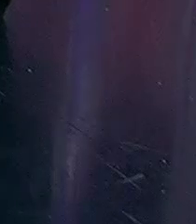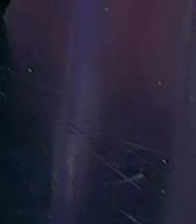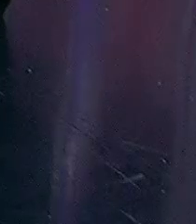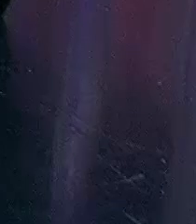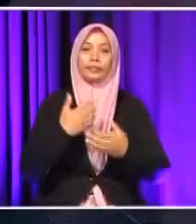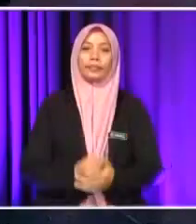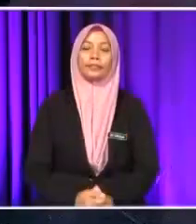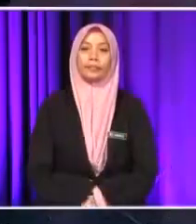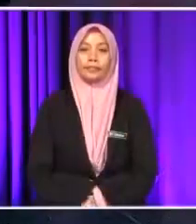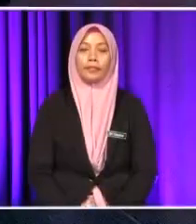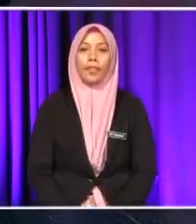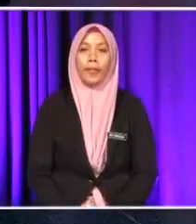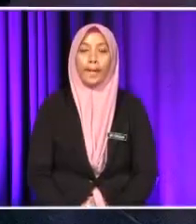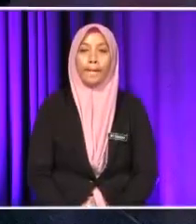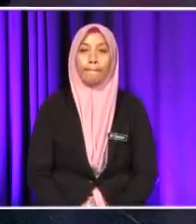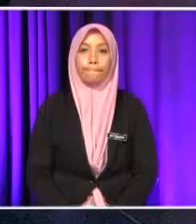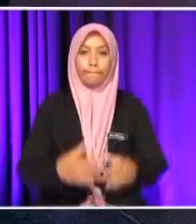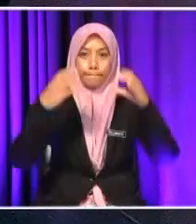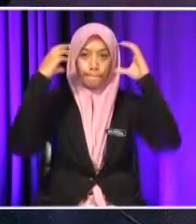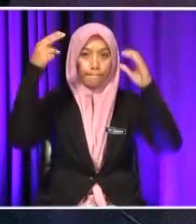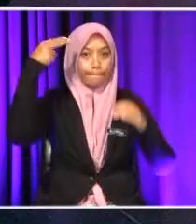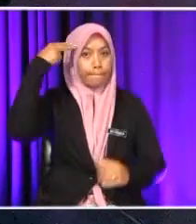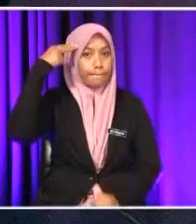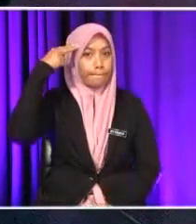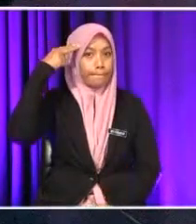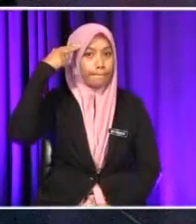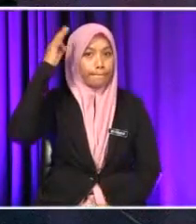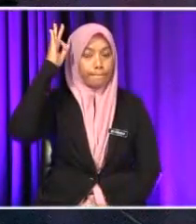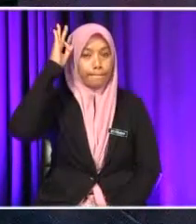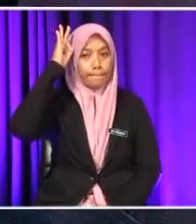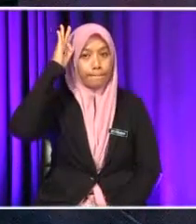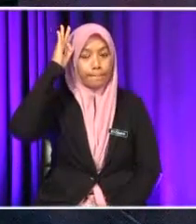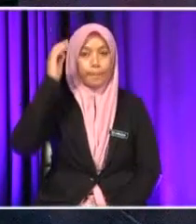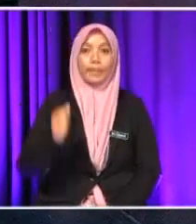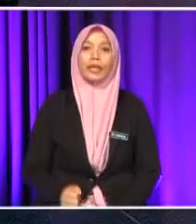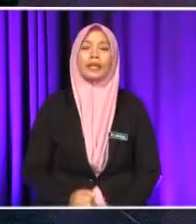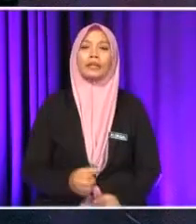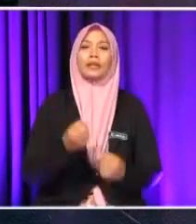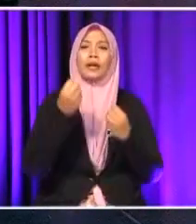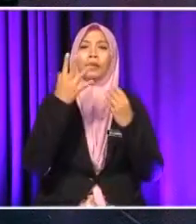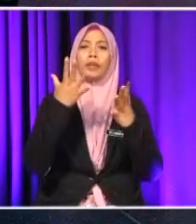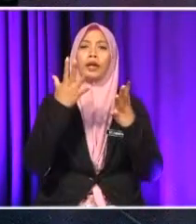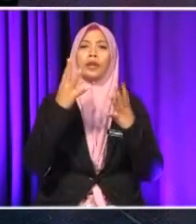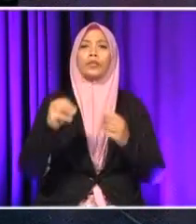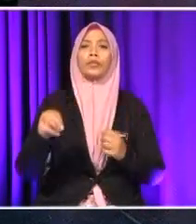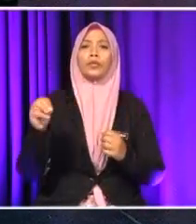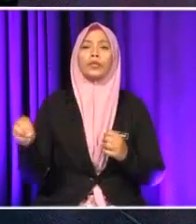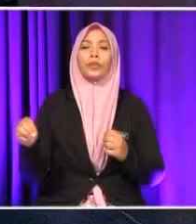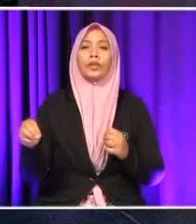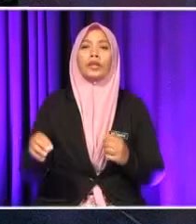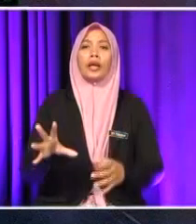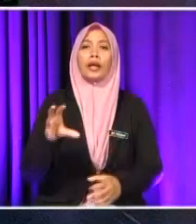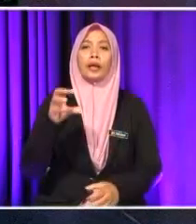bahasa isyarat. Baik, Cikgu Hafiz, ramai murid-murid yang mengambil mata pelajaran pengajian keusahawanan ni, mereka